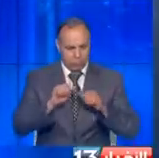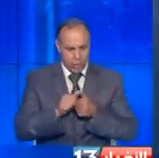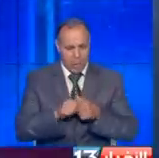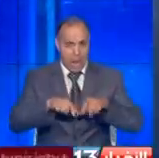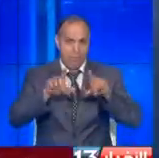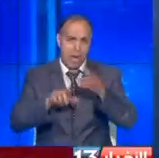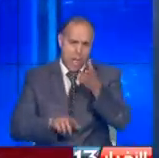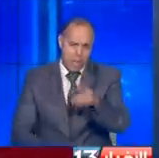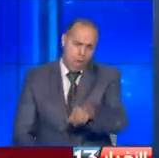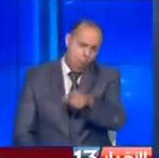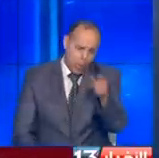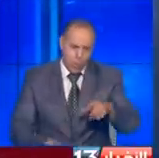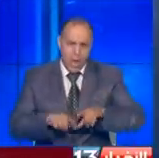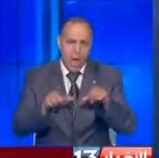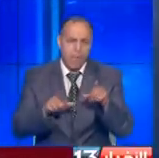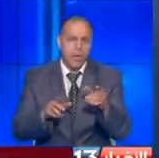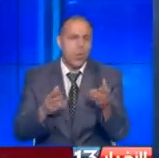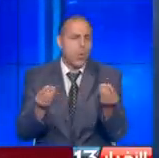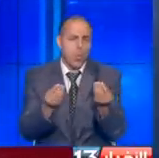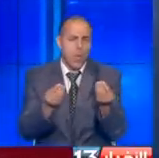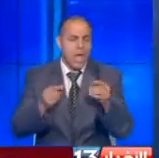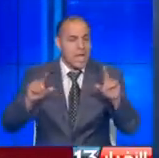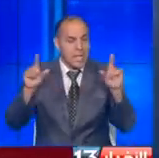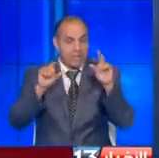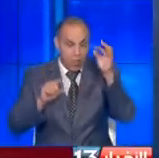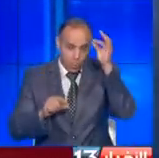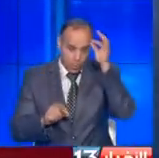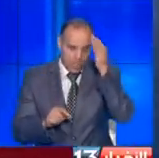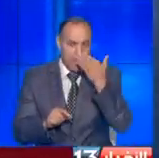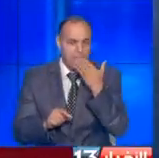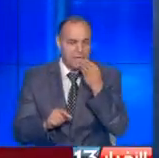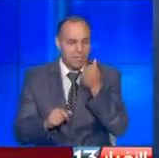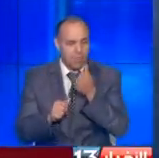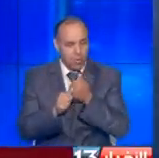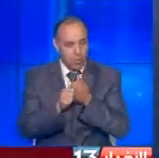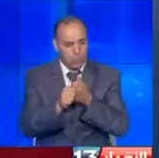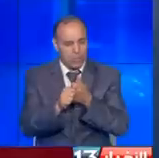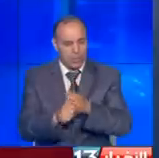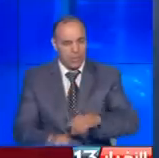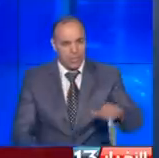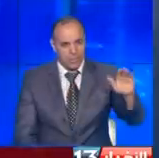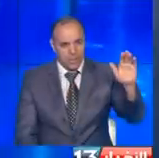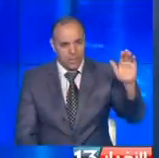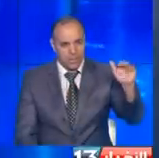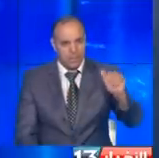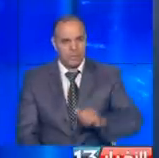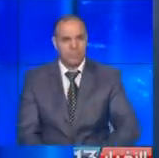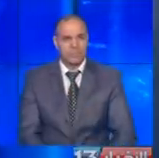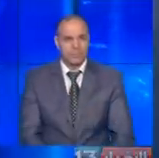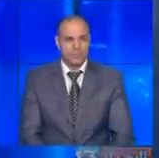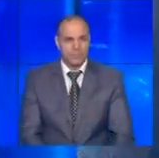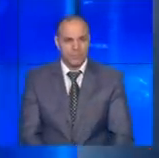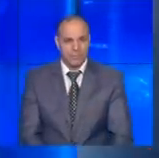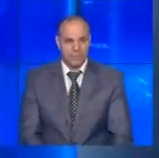وبإمكانكم مشاهدين متابعة هذه النشرة والمزيد من الأخبار على بوابة التلفزة التونسية. شكرا على حسن المتابعة وإلى اللقاء.